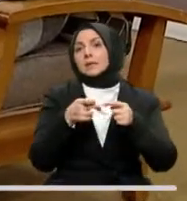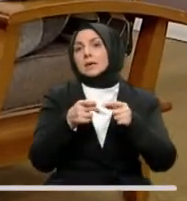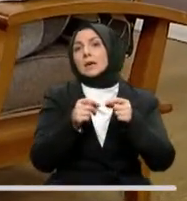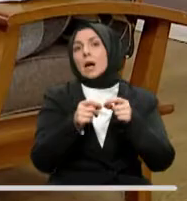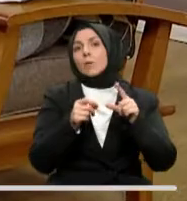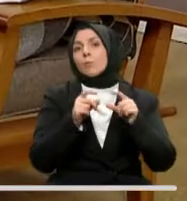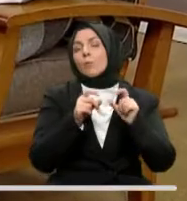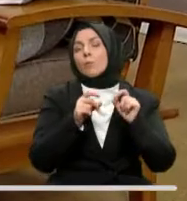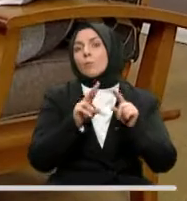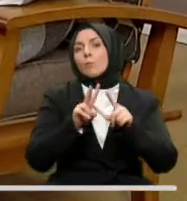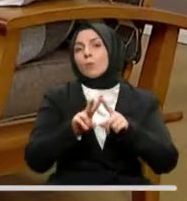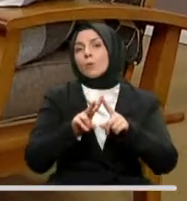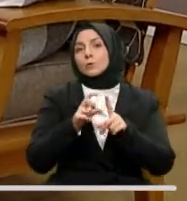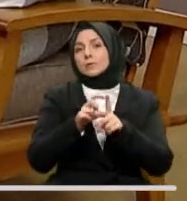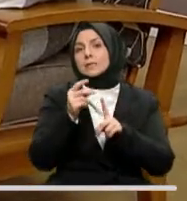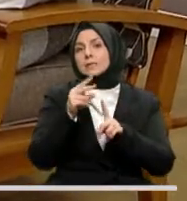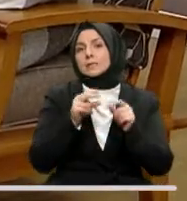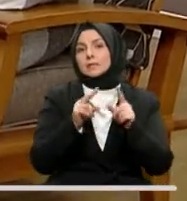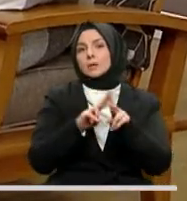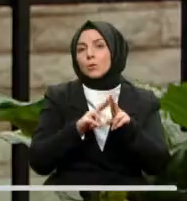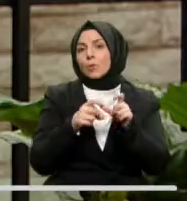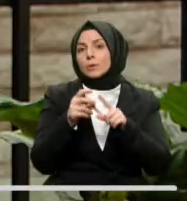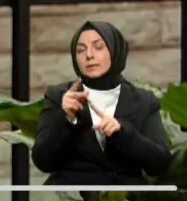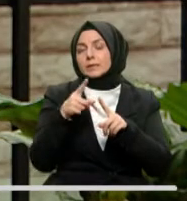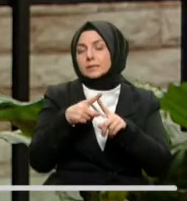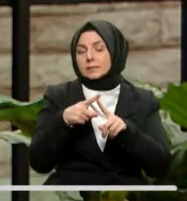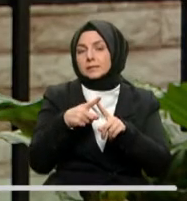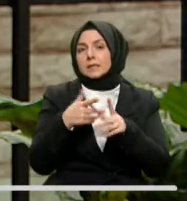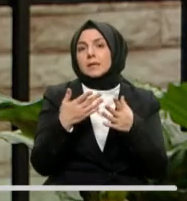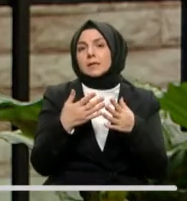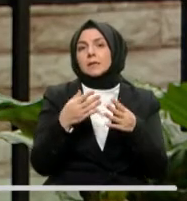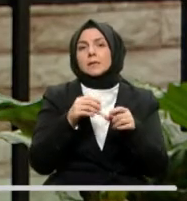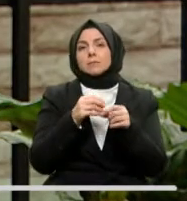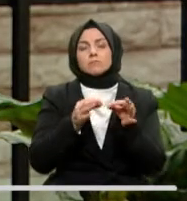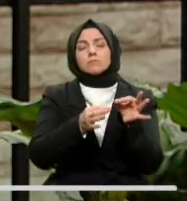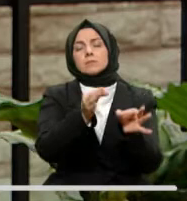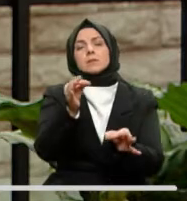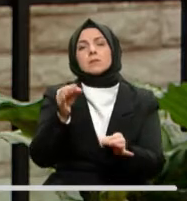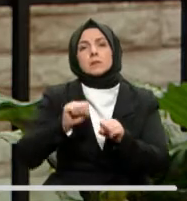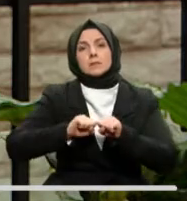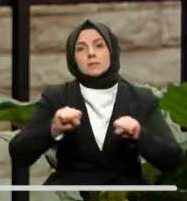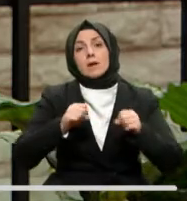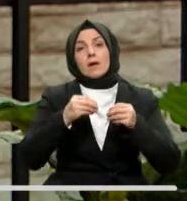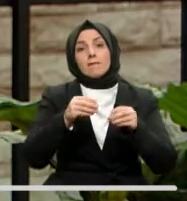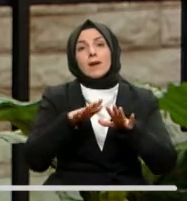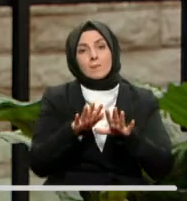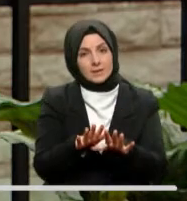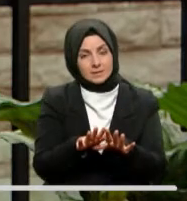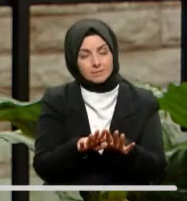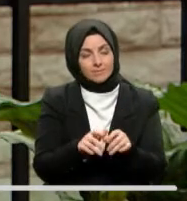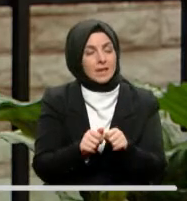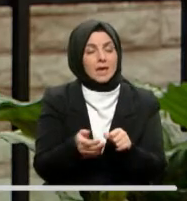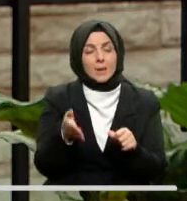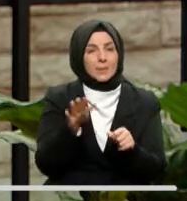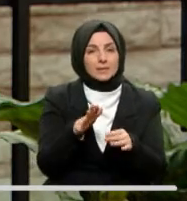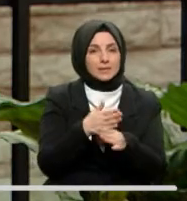ve oksijen tek bitti anlamında zaten düşük miktarlarda bunu Dolayısıyla Bu anlamda sıkıntı yok diye bir şey de maneviyat biliyorsunuz insanların